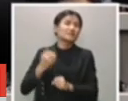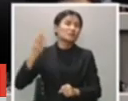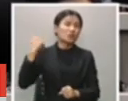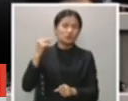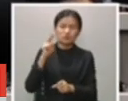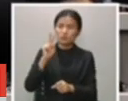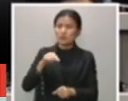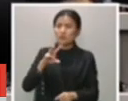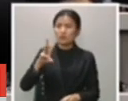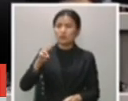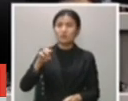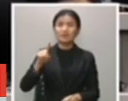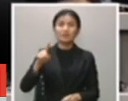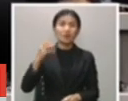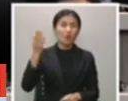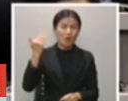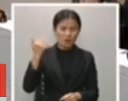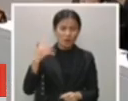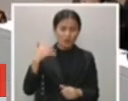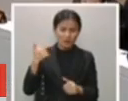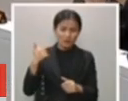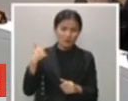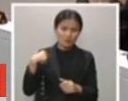คือปี2561เท่าตัว